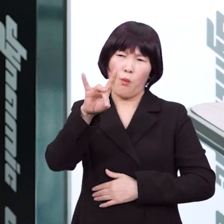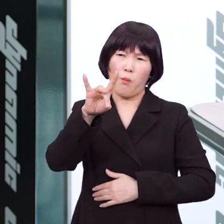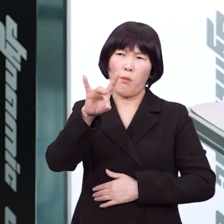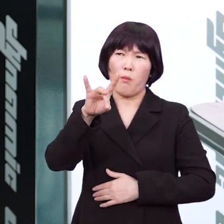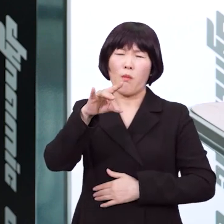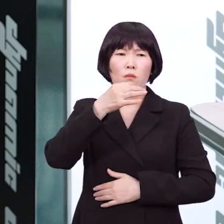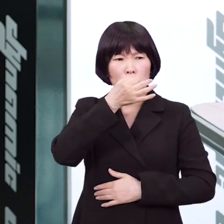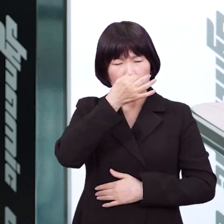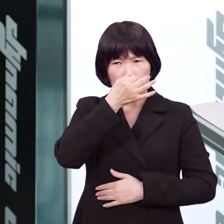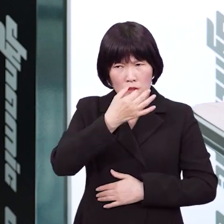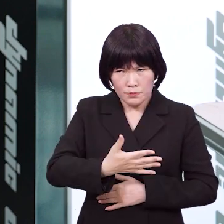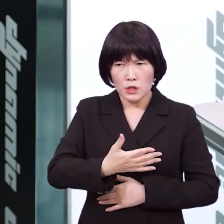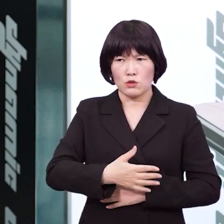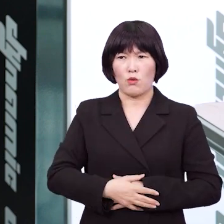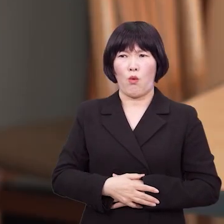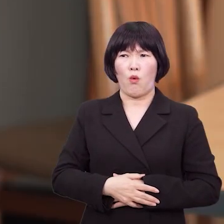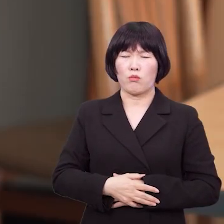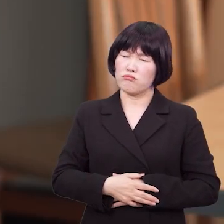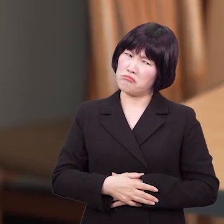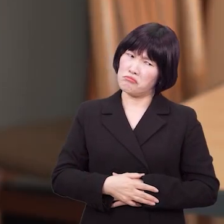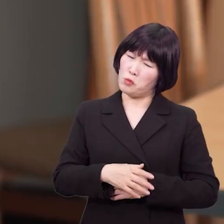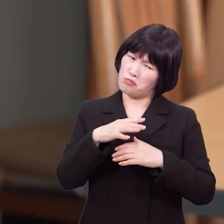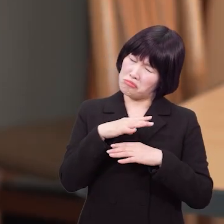힘들고 무섭고 어려웠는데